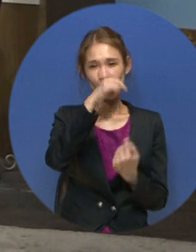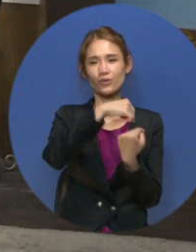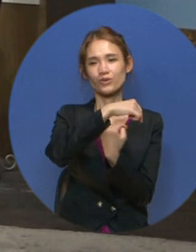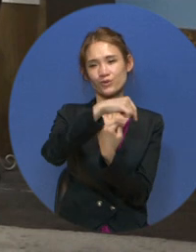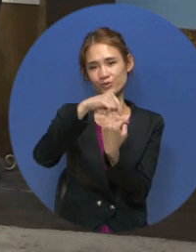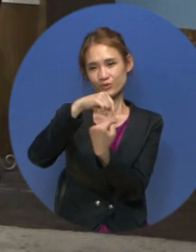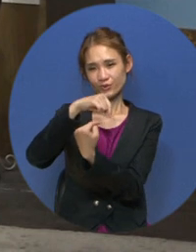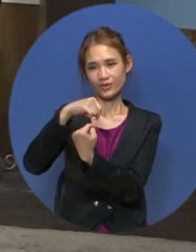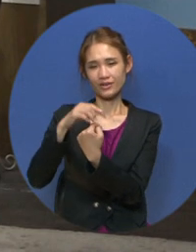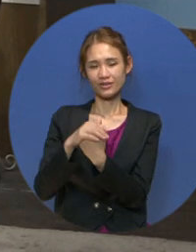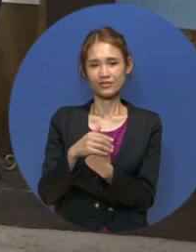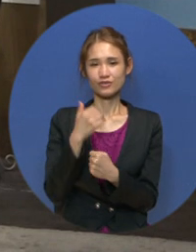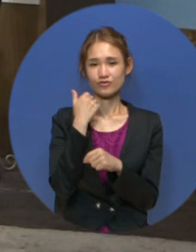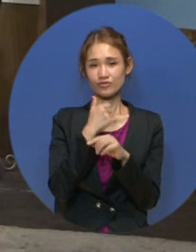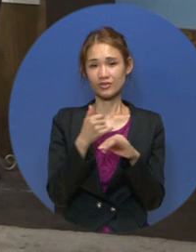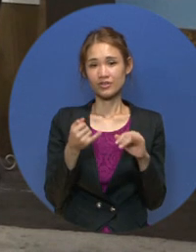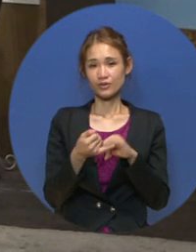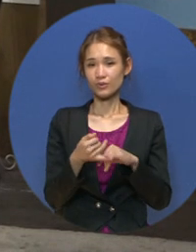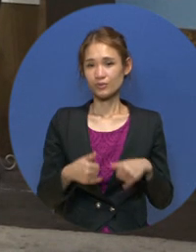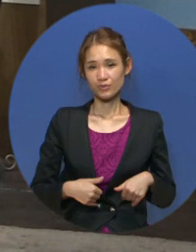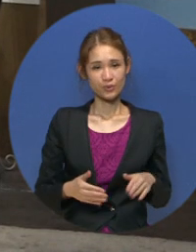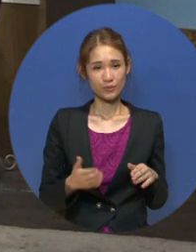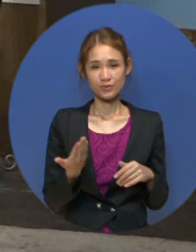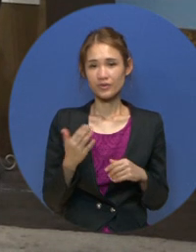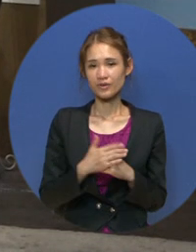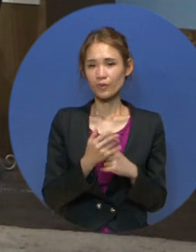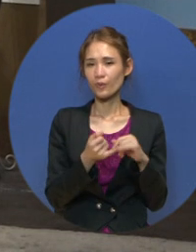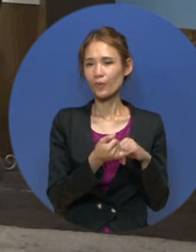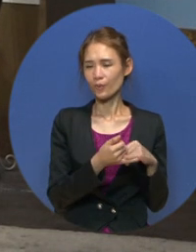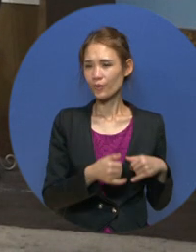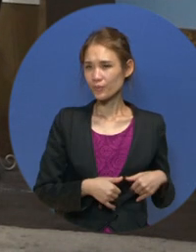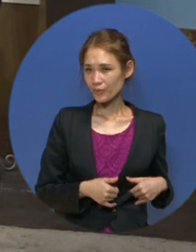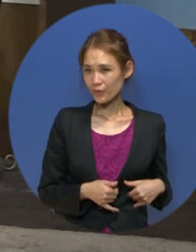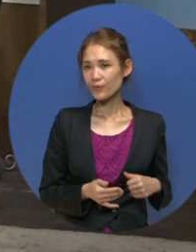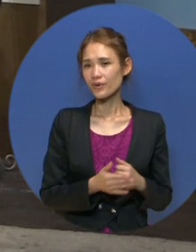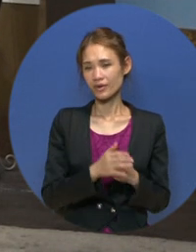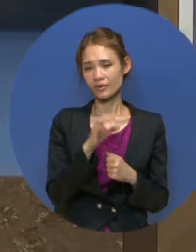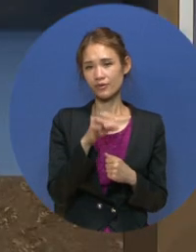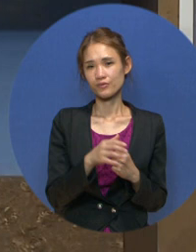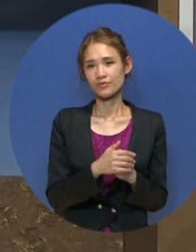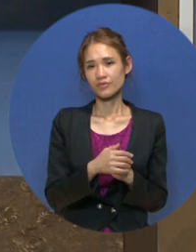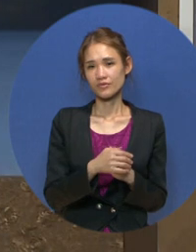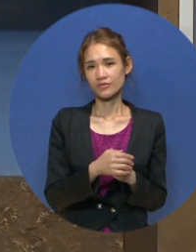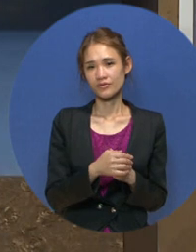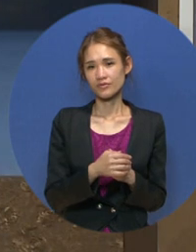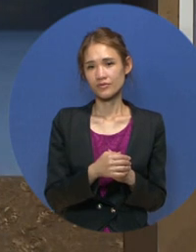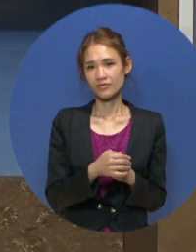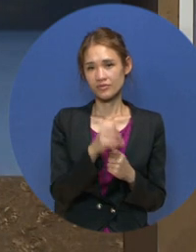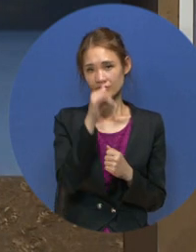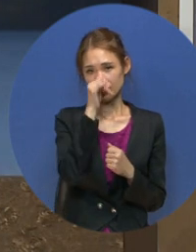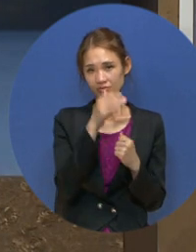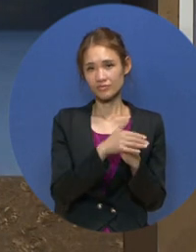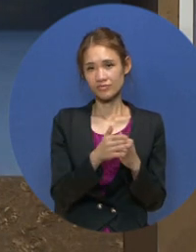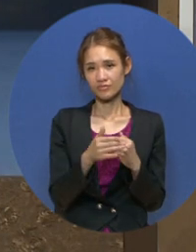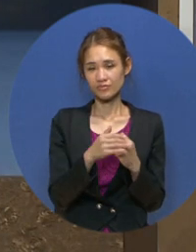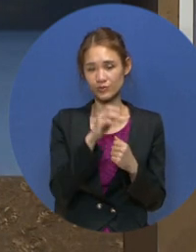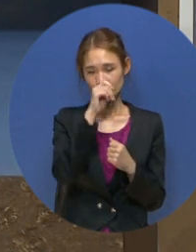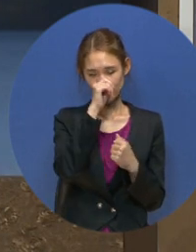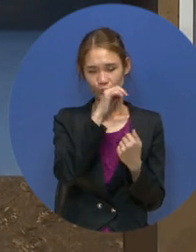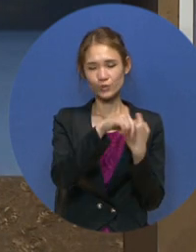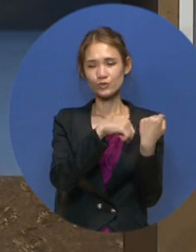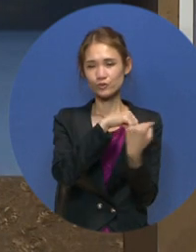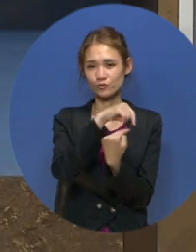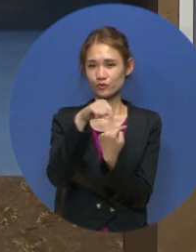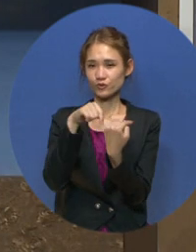이게 네. 누군가에게는 필요하지 않은 것이지만 또 누군가에게는 네. 굉장히 필요한 어떤 것일 수 있기 때문에 네, 맞습니다. 그런 선순환이